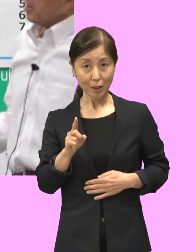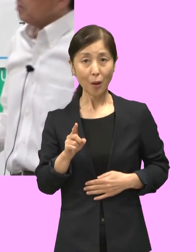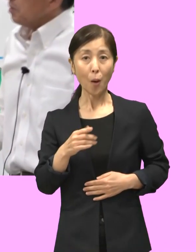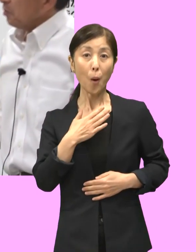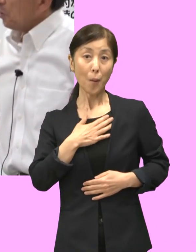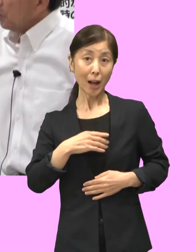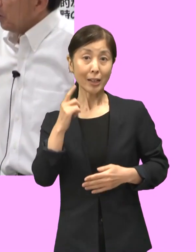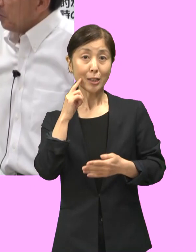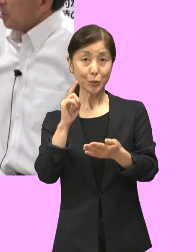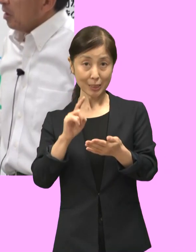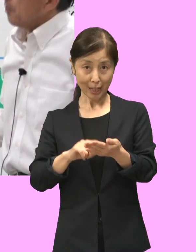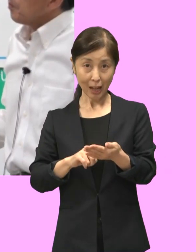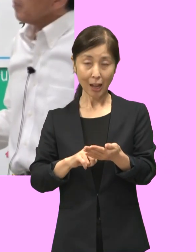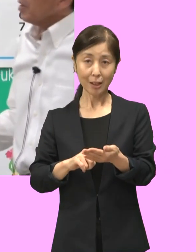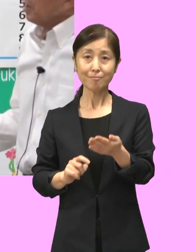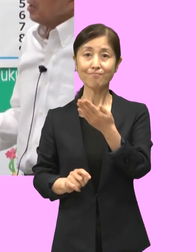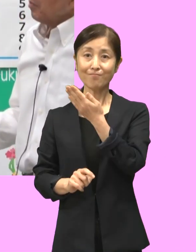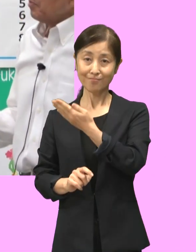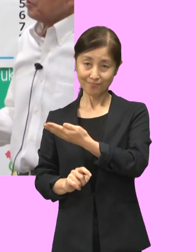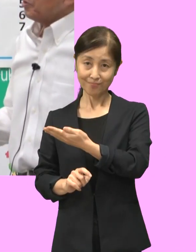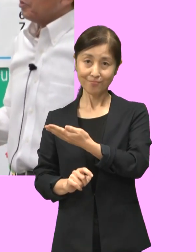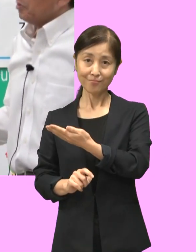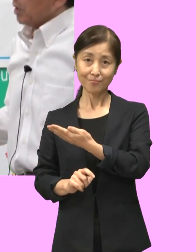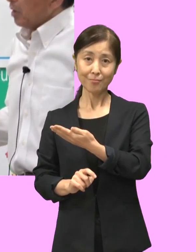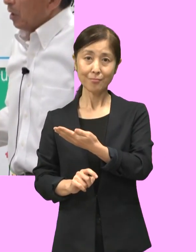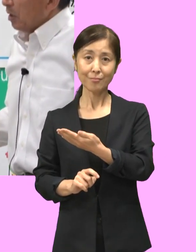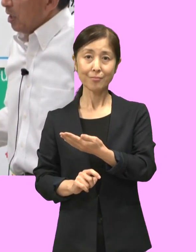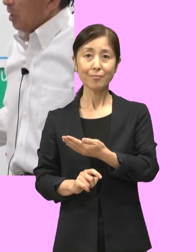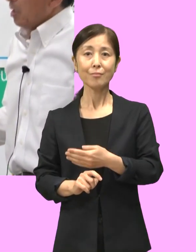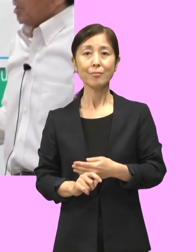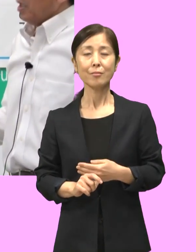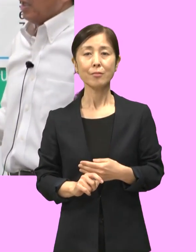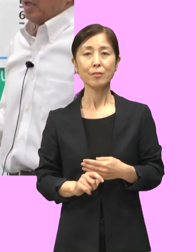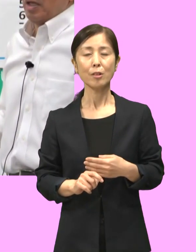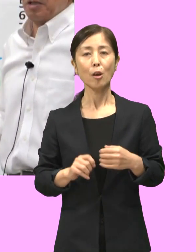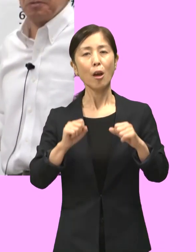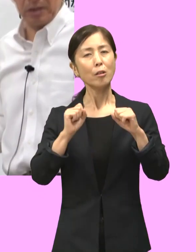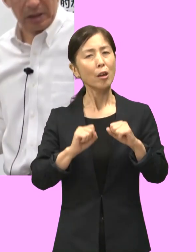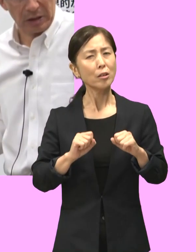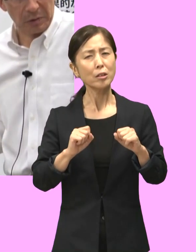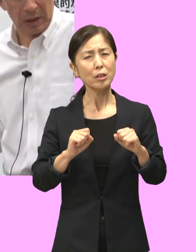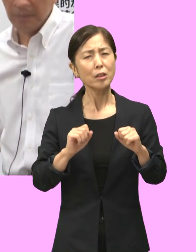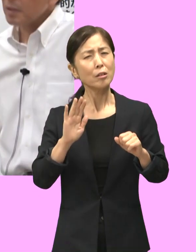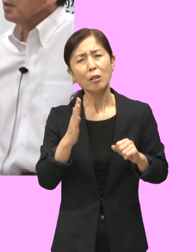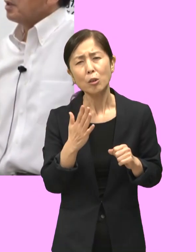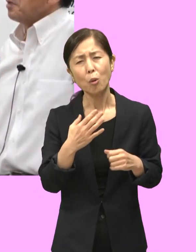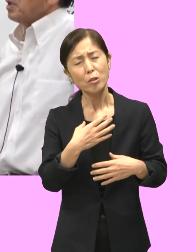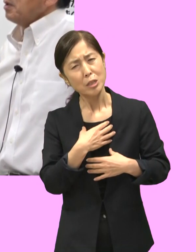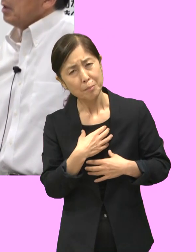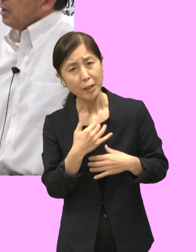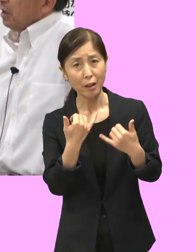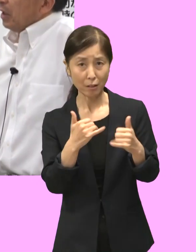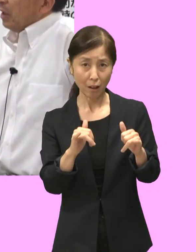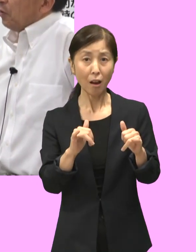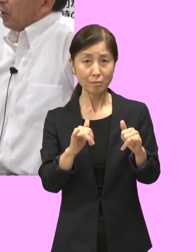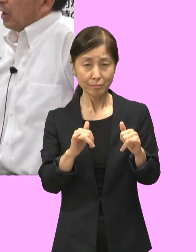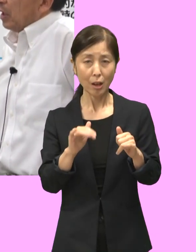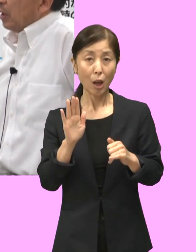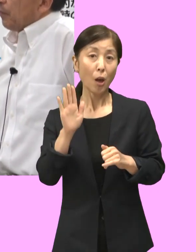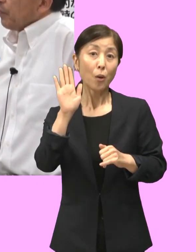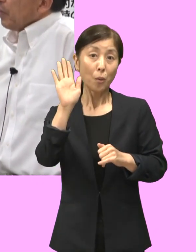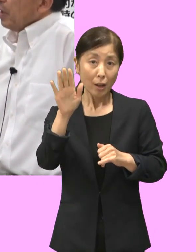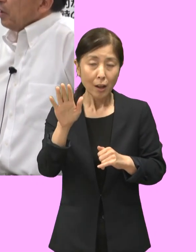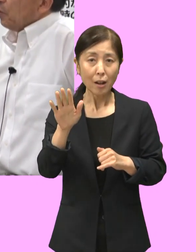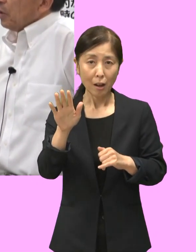分かりやすくしたのはこちらでありまして、まあ、無症状の方で、不安な方とか、あるいは、これ